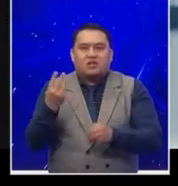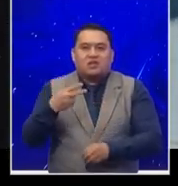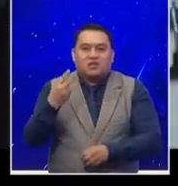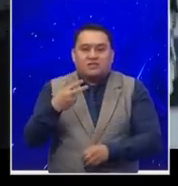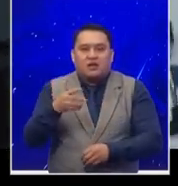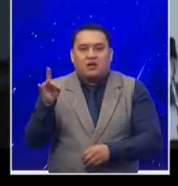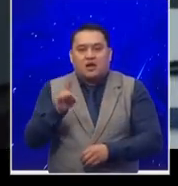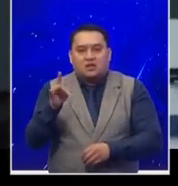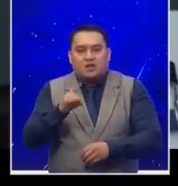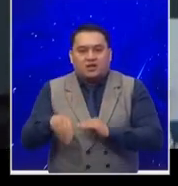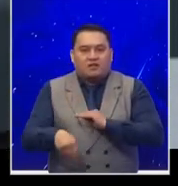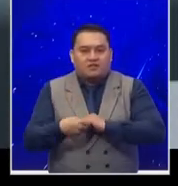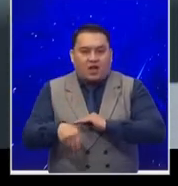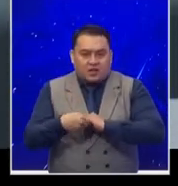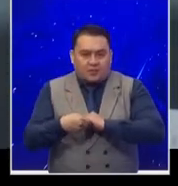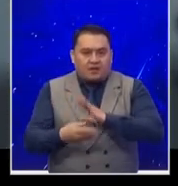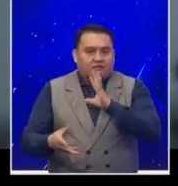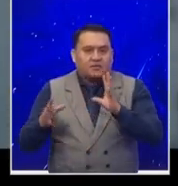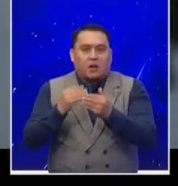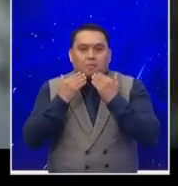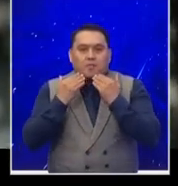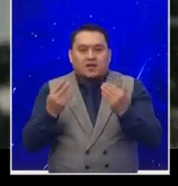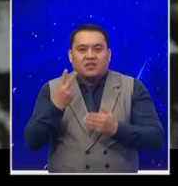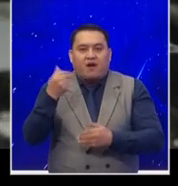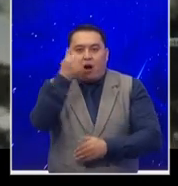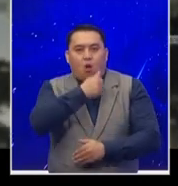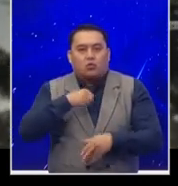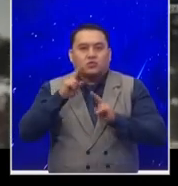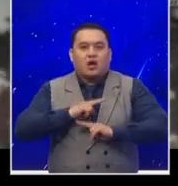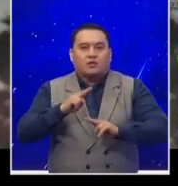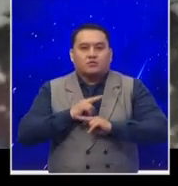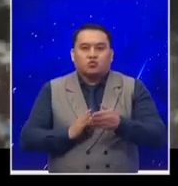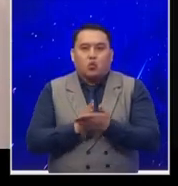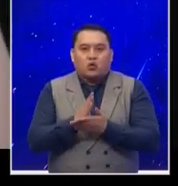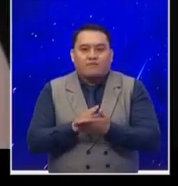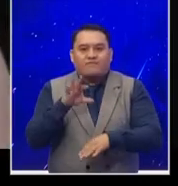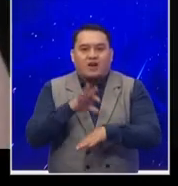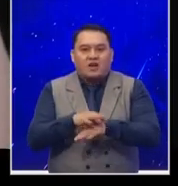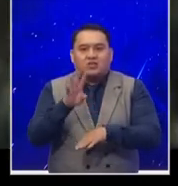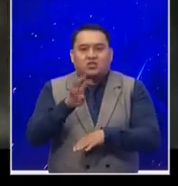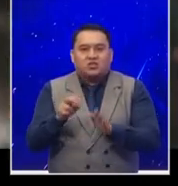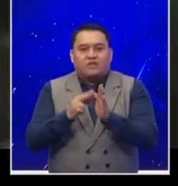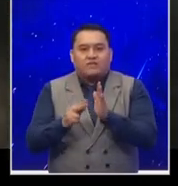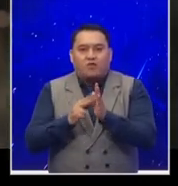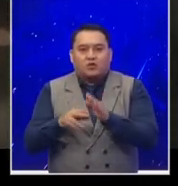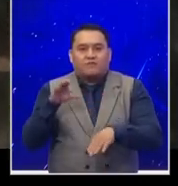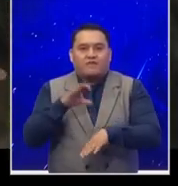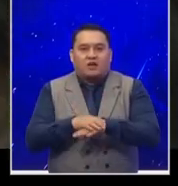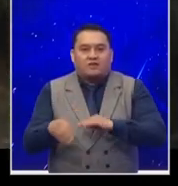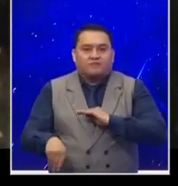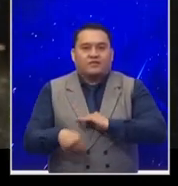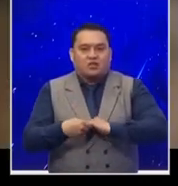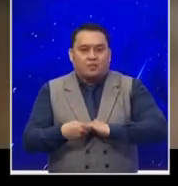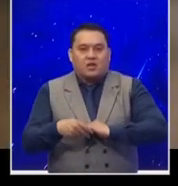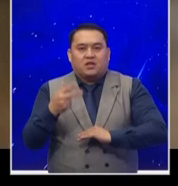до 20-кратного размера взятки. В целом, за последние два года сотрудники антикоррупционной службы выявили 480 фактов дачи